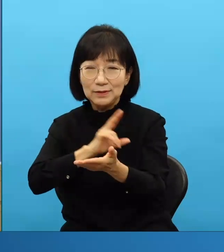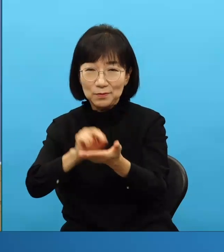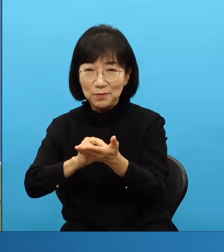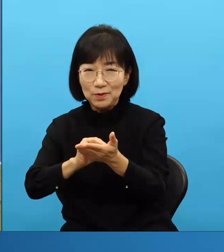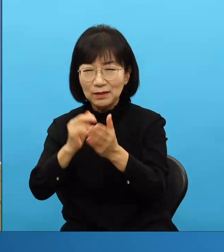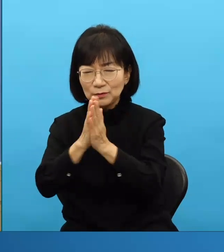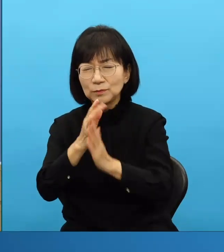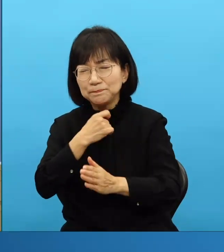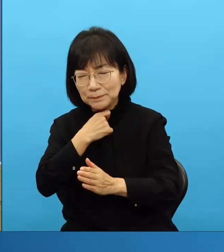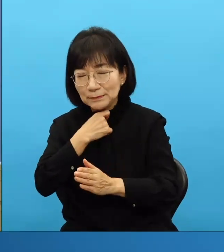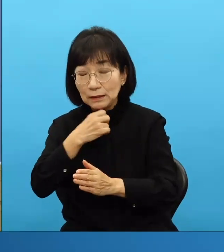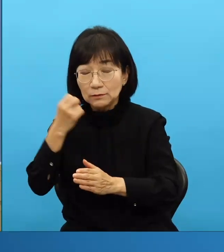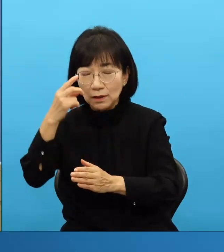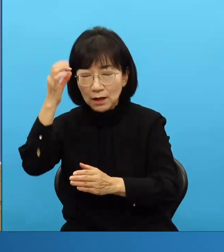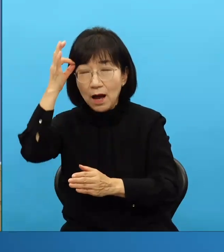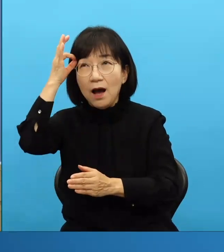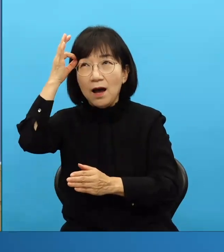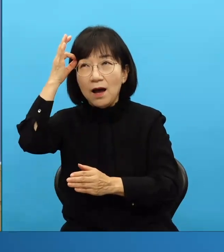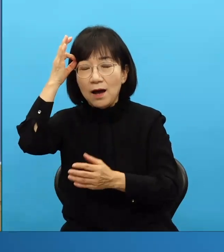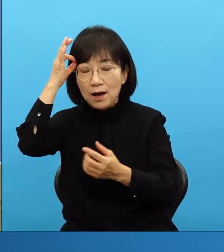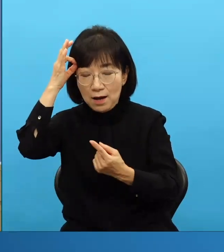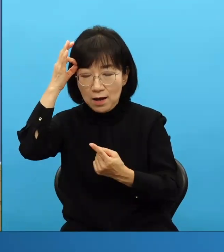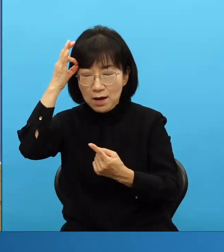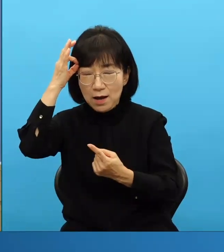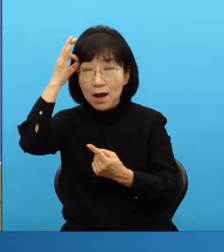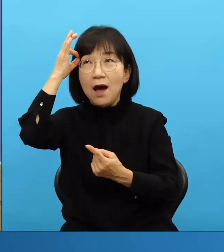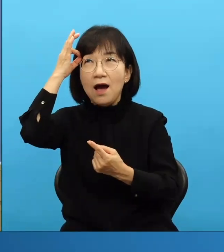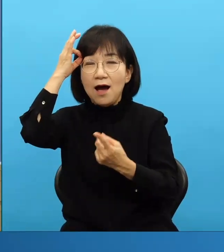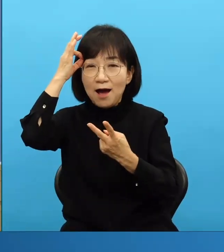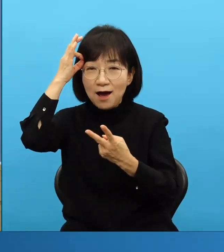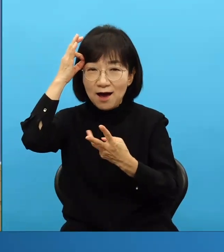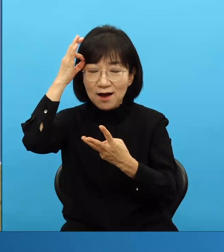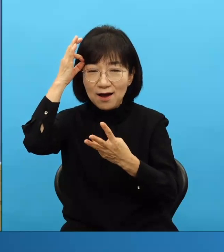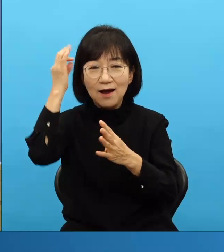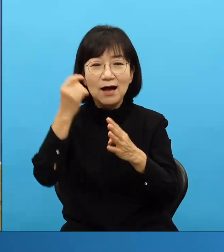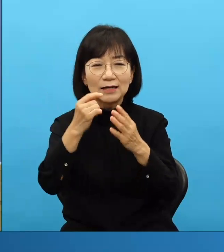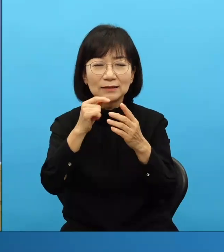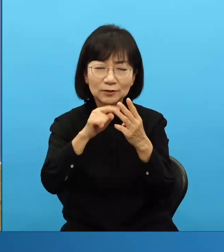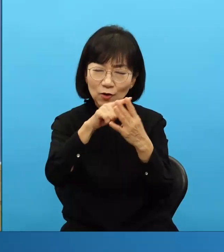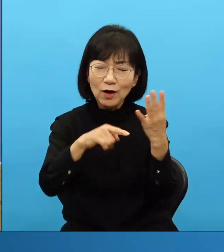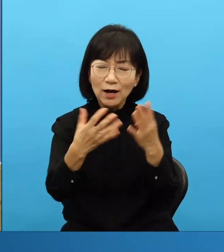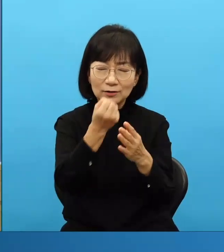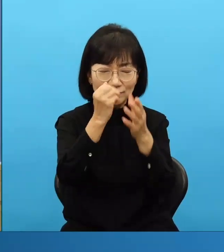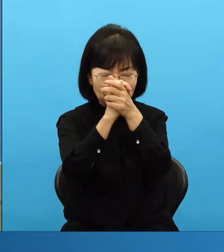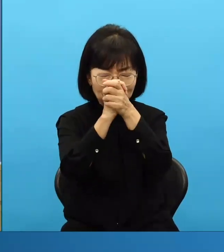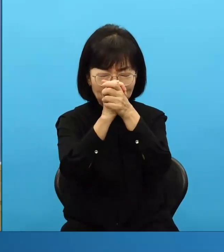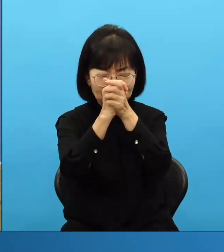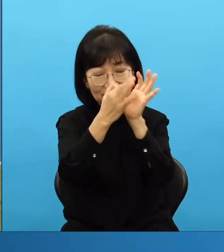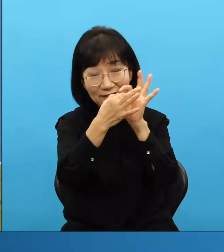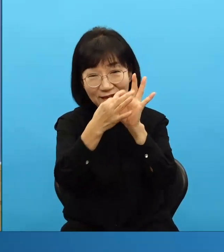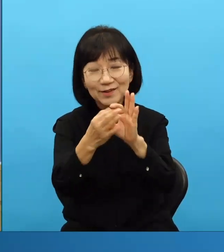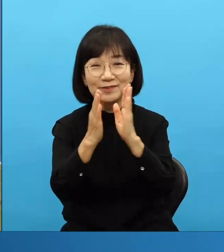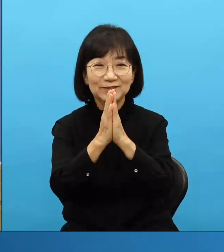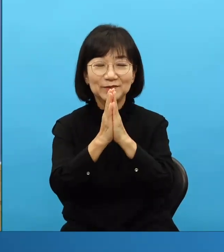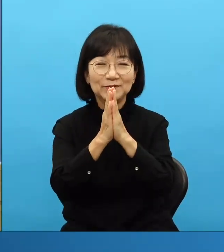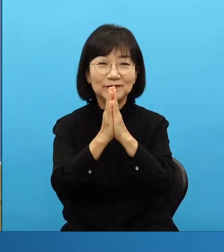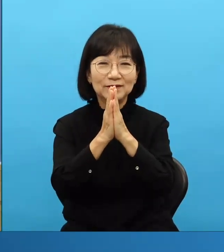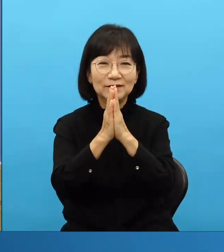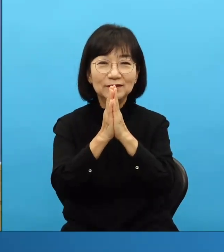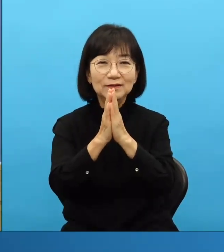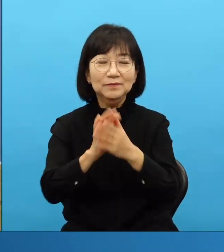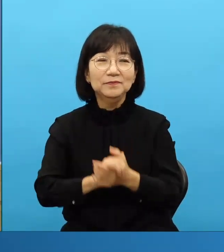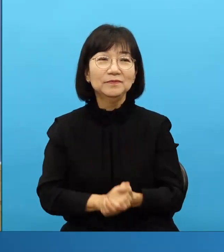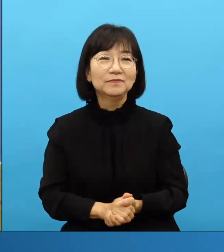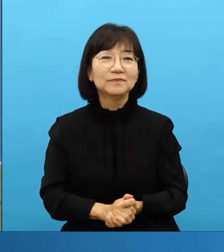you pray with the pulpit message, then God gives you another prayer topic 그 to pray 기도 with. 제목을 가지고 또 기도하시는 거예요. And then with that prayer topic, you pray again. 자,